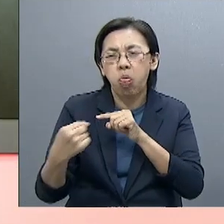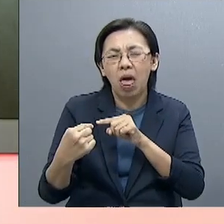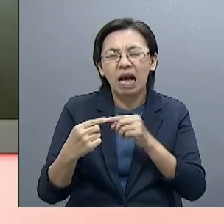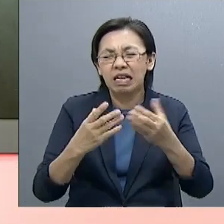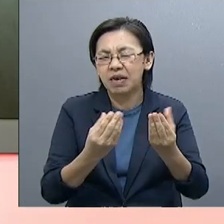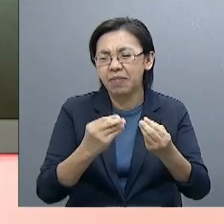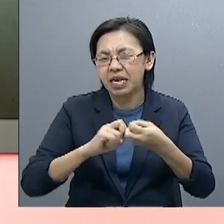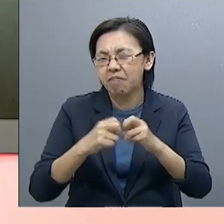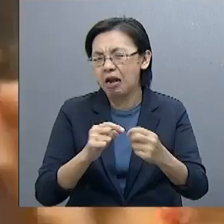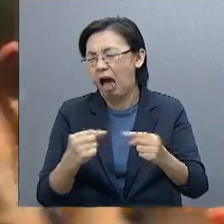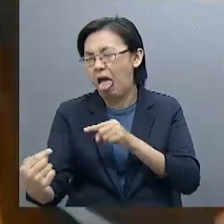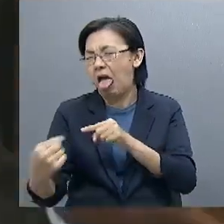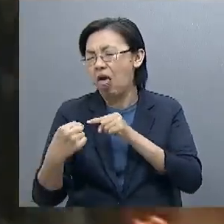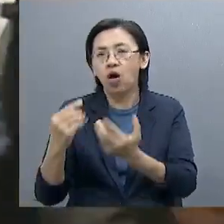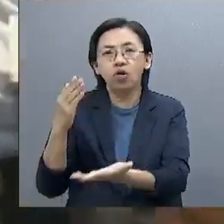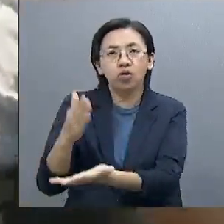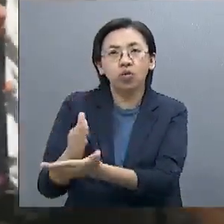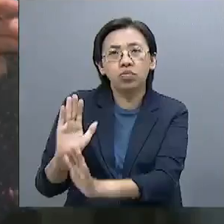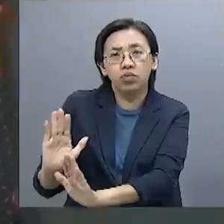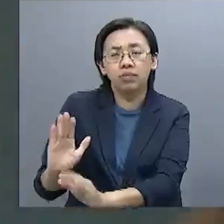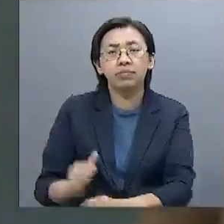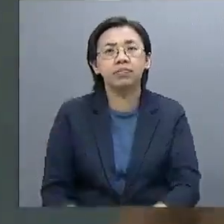ค่ะ